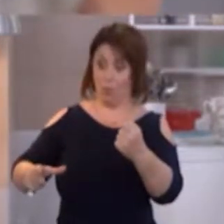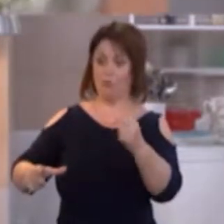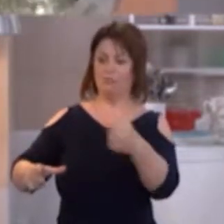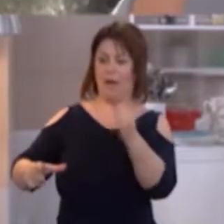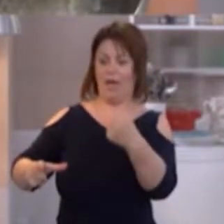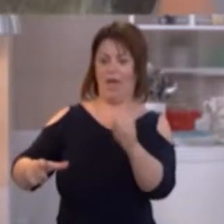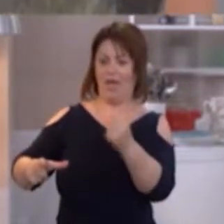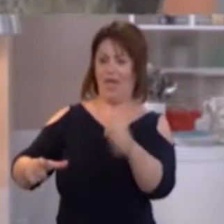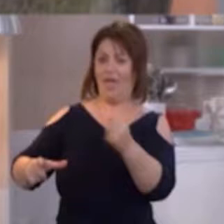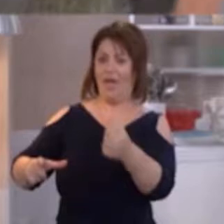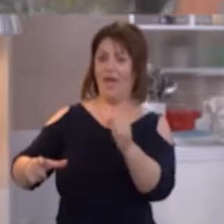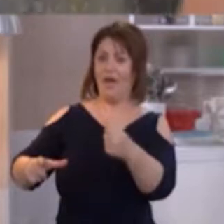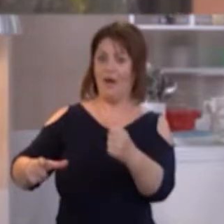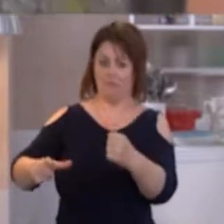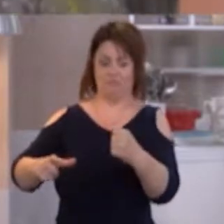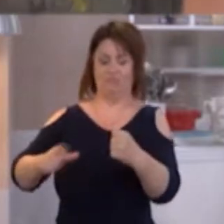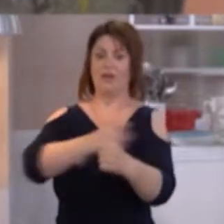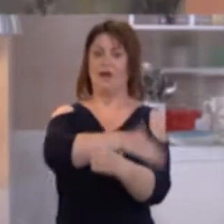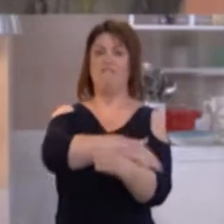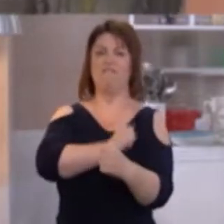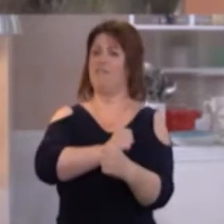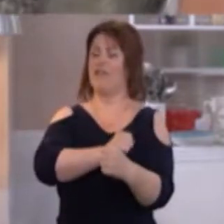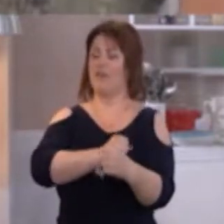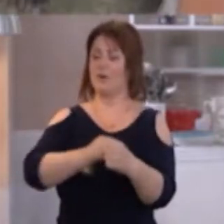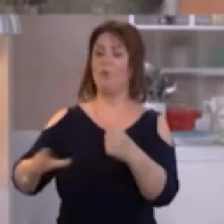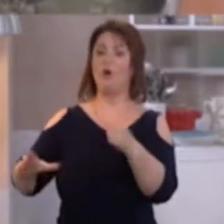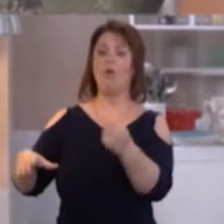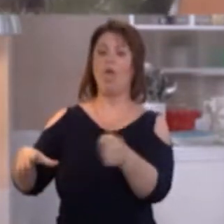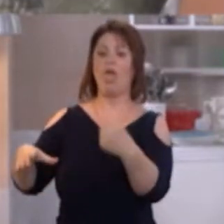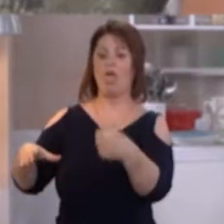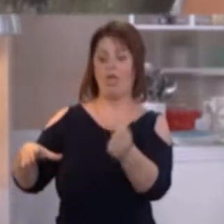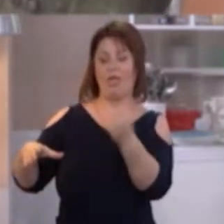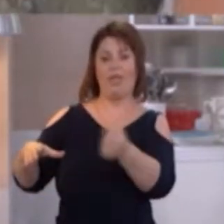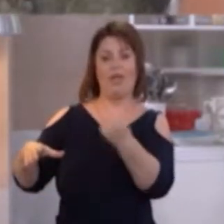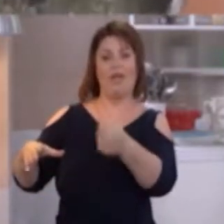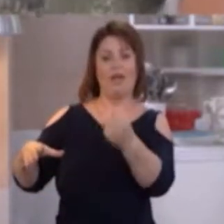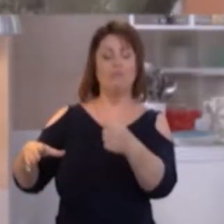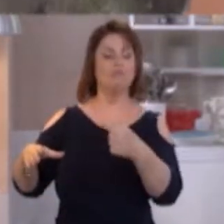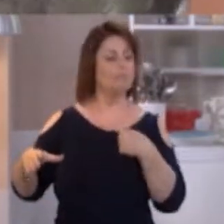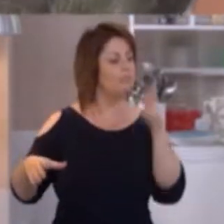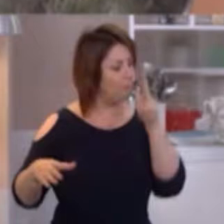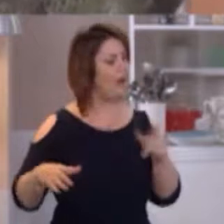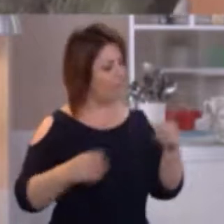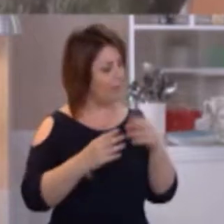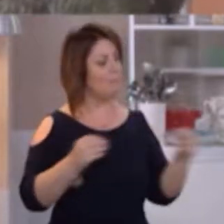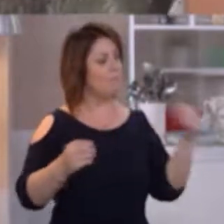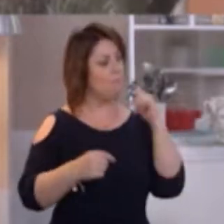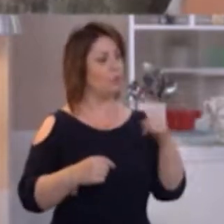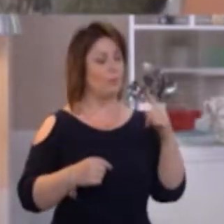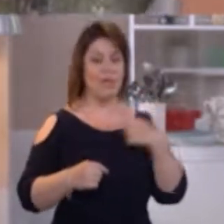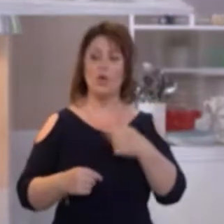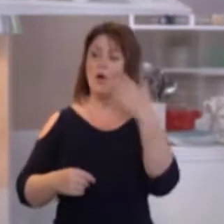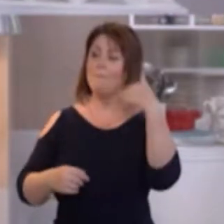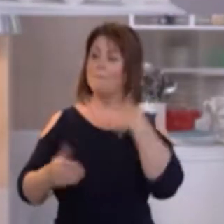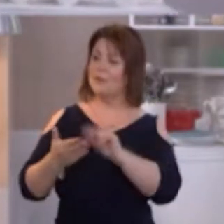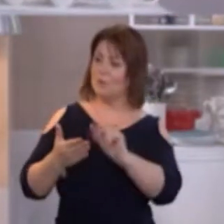polso, braccio rigido e polso mobile. Dai, molto meglio. Sì. Sì. Comunque, quando andavo a scuola alberghiera,